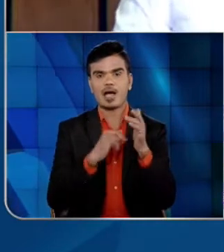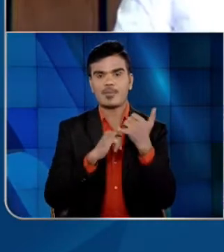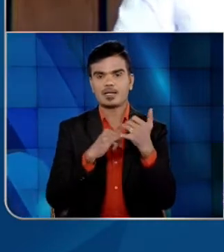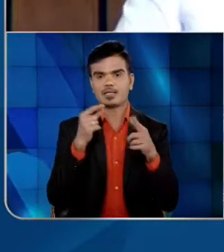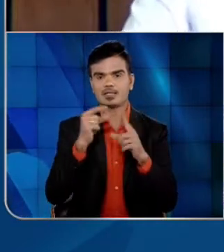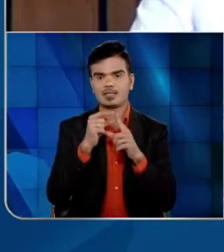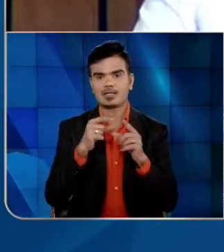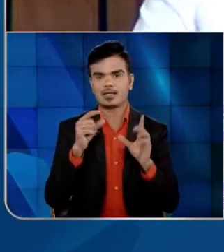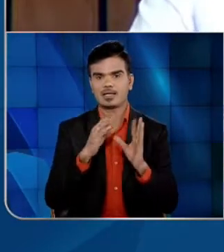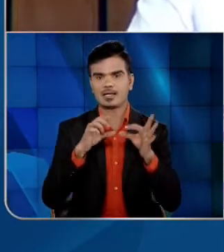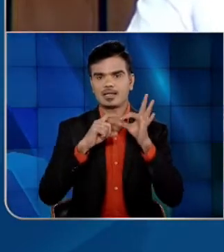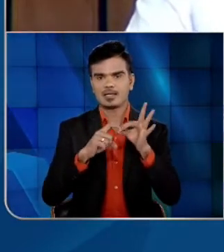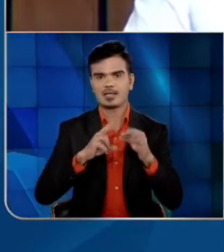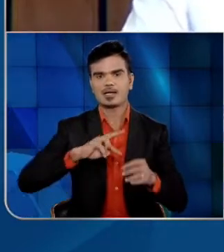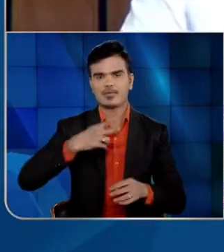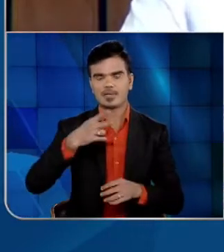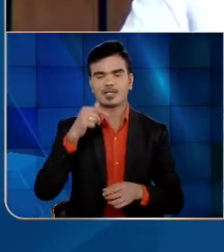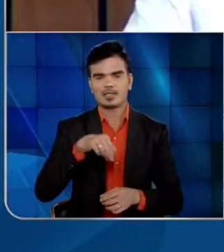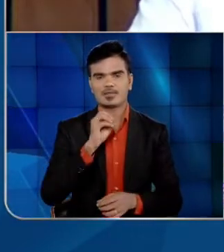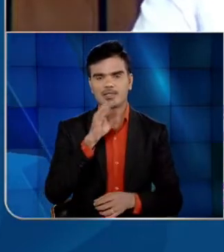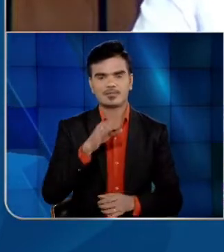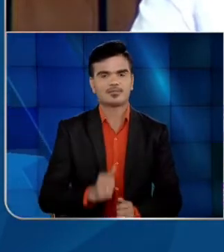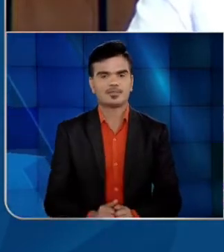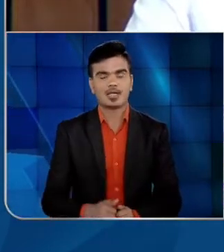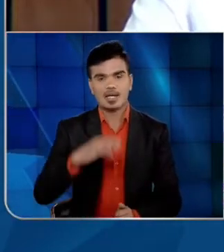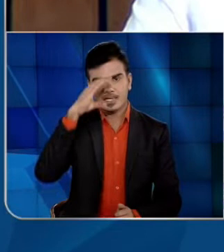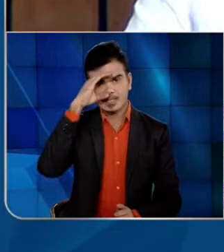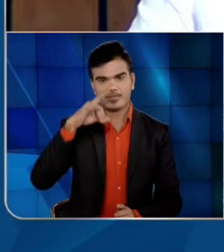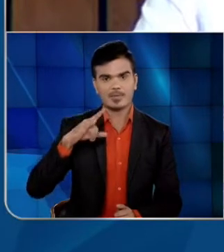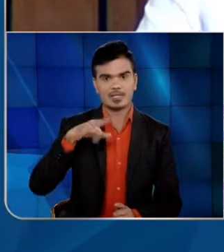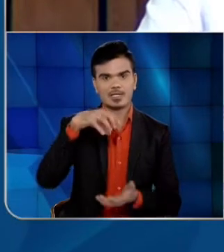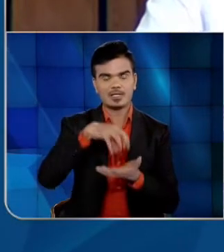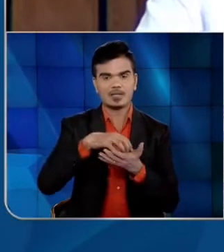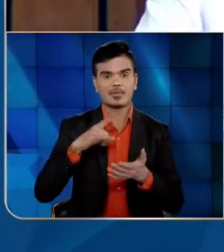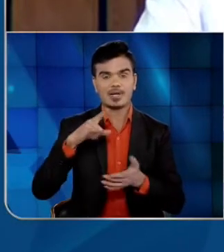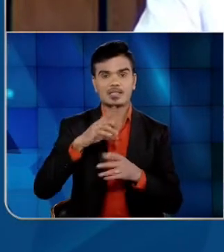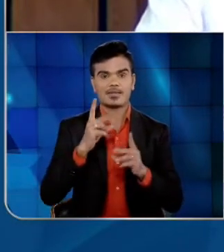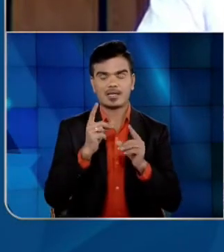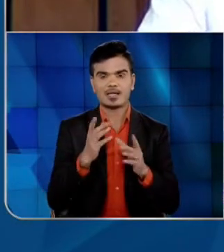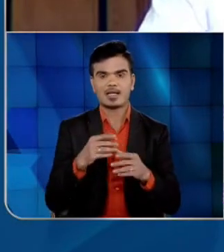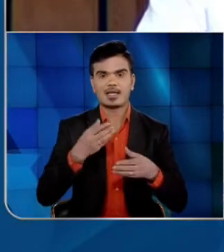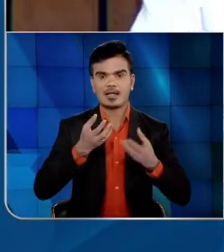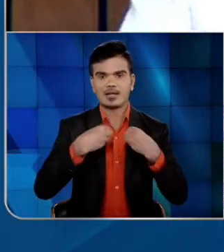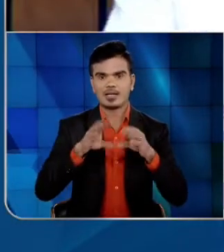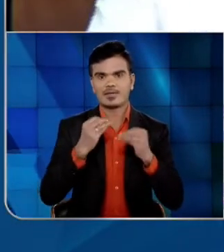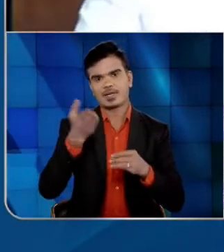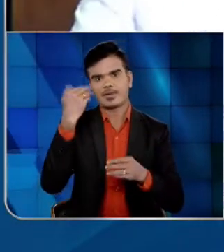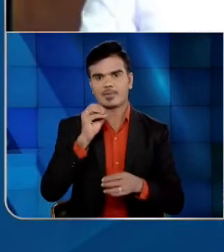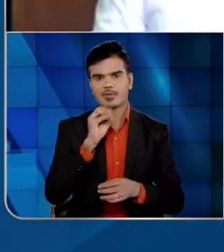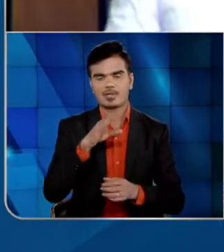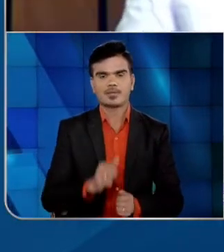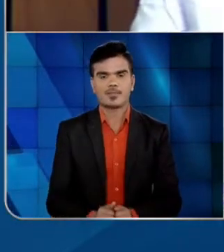எஸ் ஆர் பார்த்திபன் எழுப்பிய கேள்விக்கு பதிலளித்த அவர் இதனை தெரிவித்தார். சேலம் விமான நிலையத்திலிருந்து விமான சேவைக்காக ஏலம்